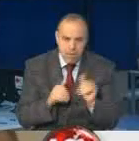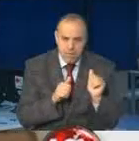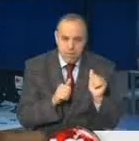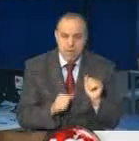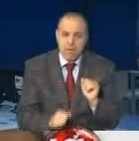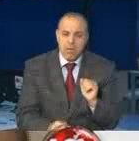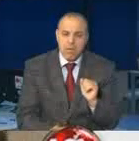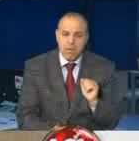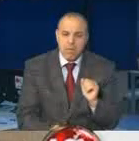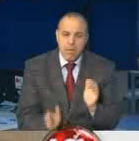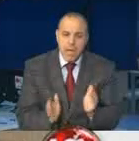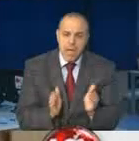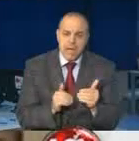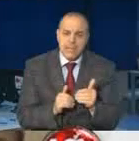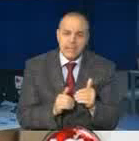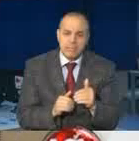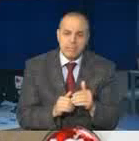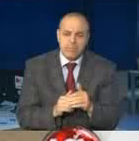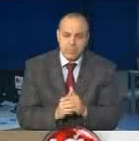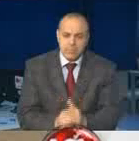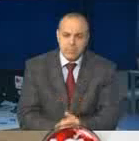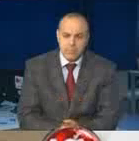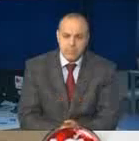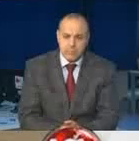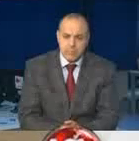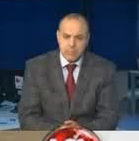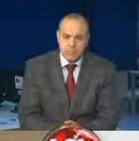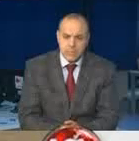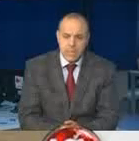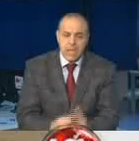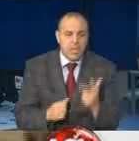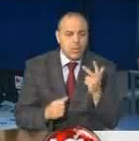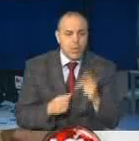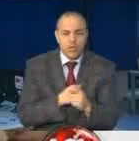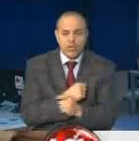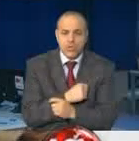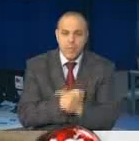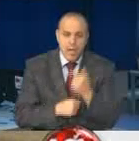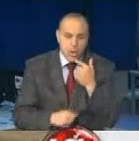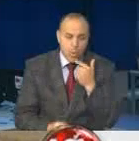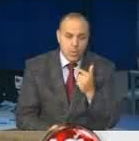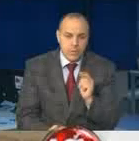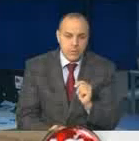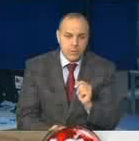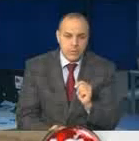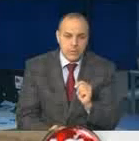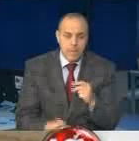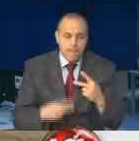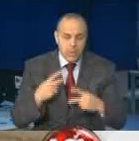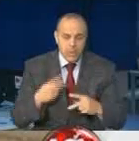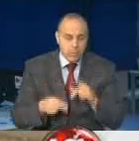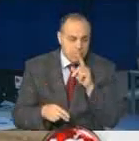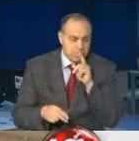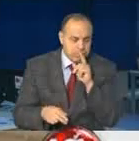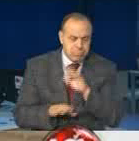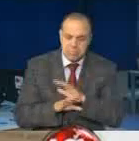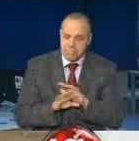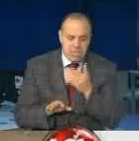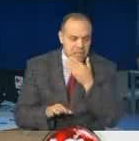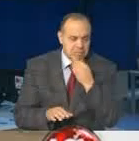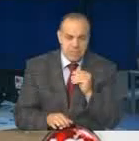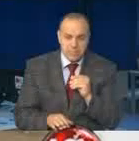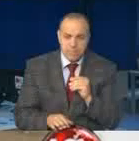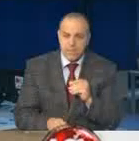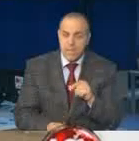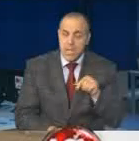وثم القسم الموالي توا حكاية ثلاثة جماعات معناها بيداغوجين ما يستقيمش خلاص.